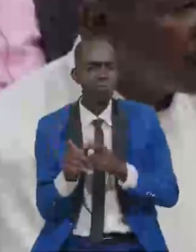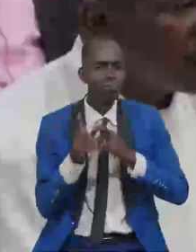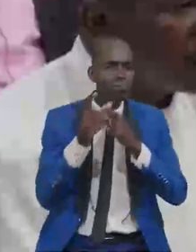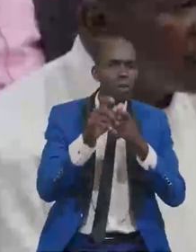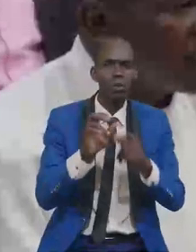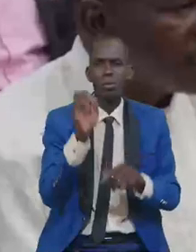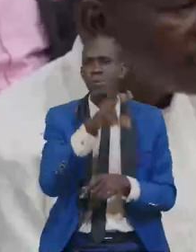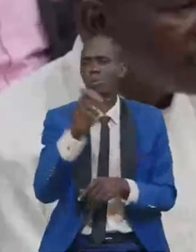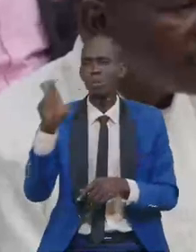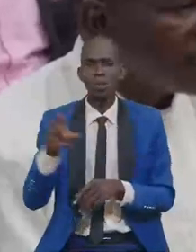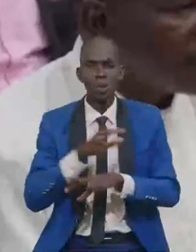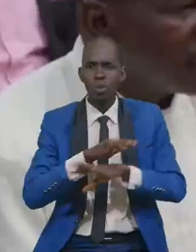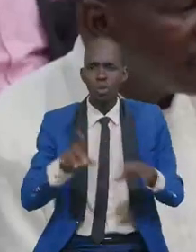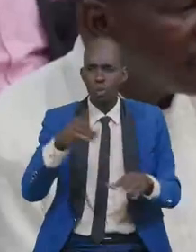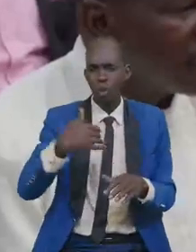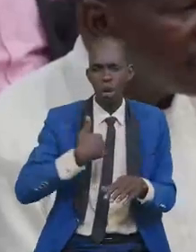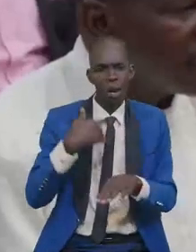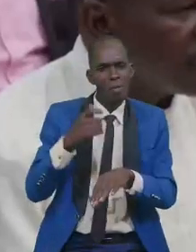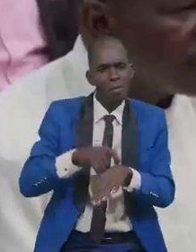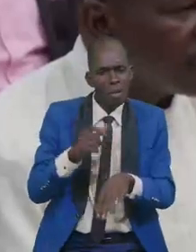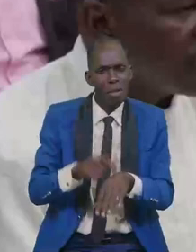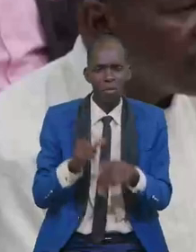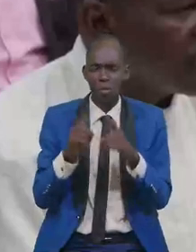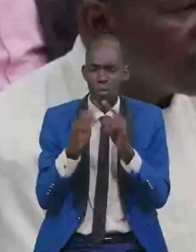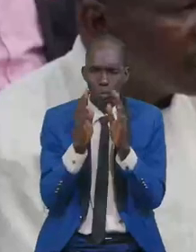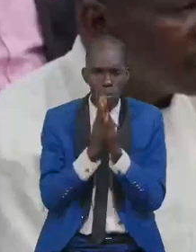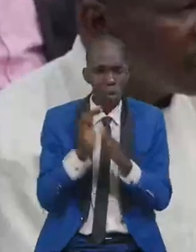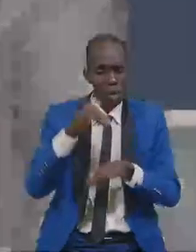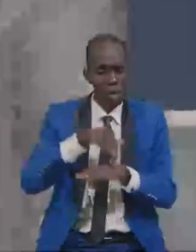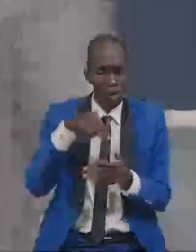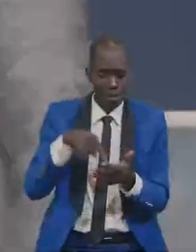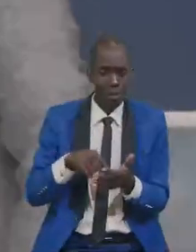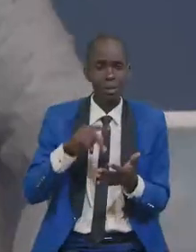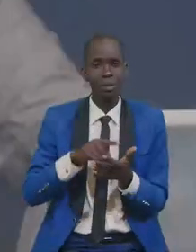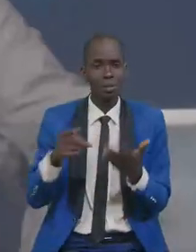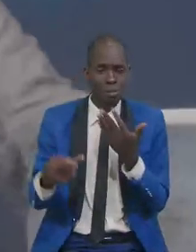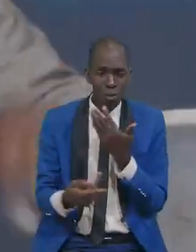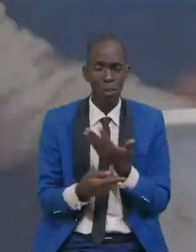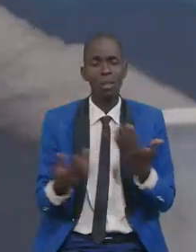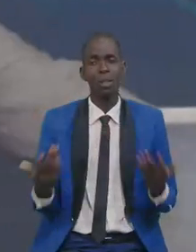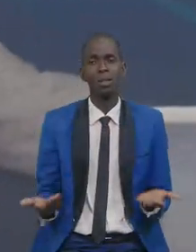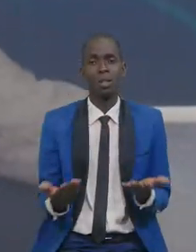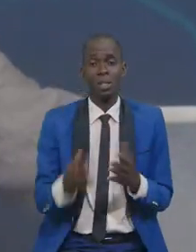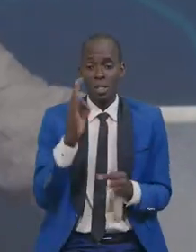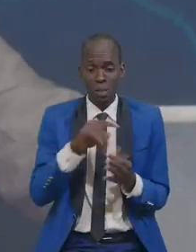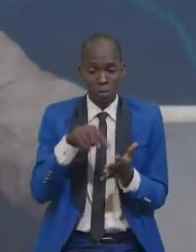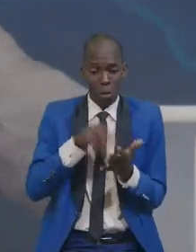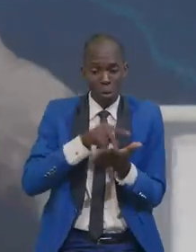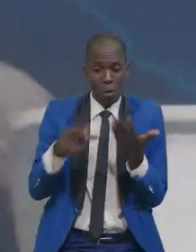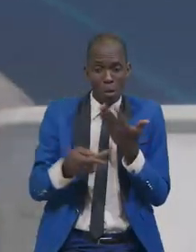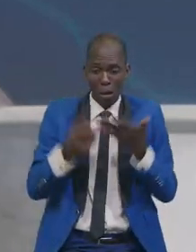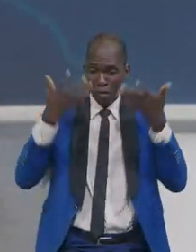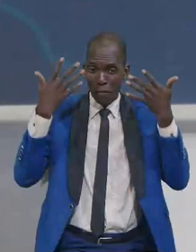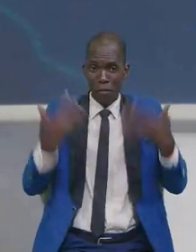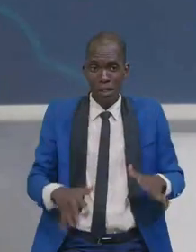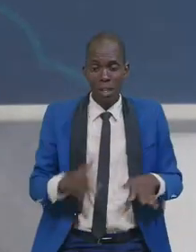par-ci, par-là. Ne veux pas-tu prendre du temps en ce moment de la croisade? Avant que la croisade ne finisse, pour